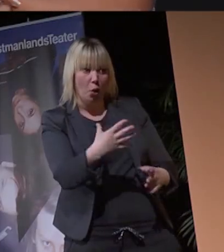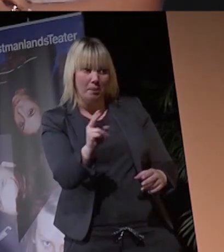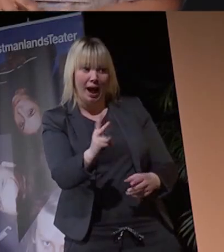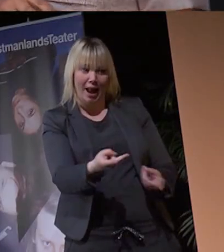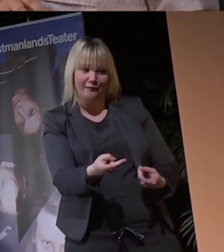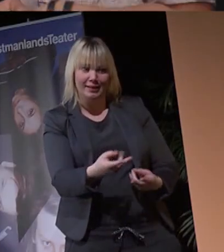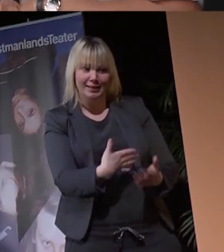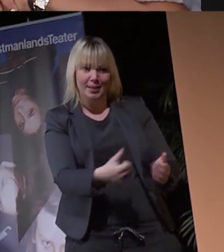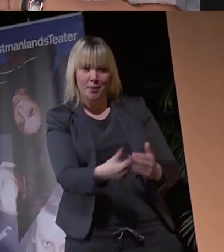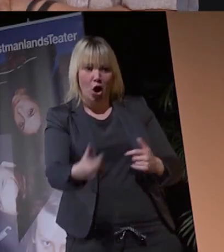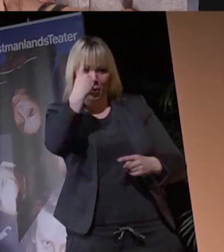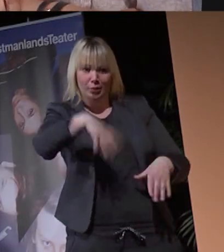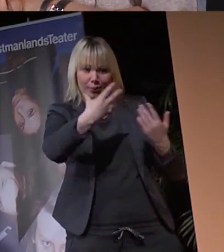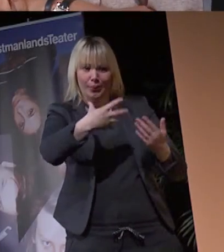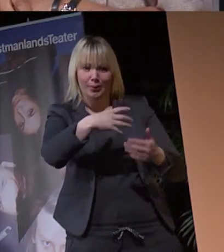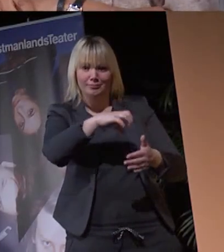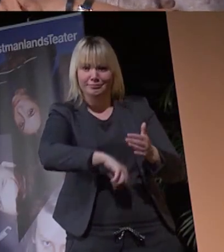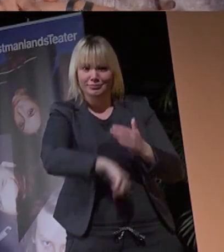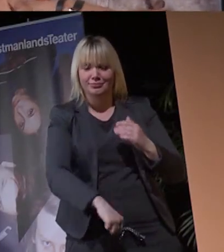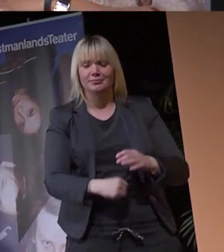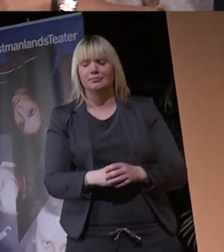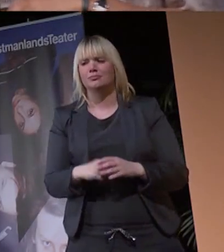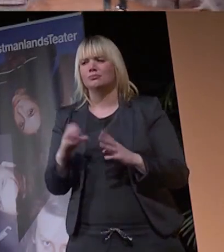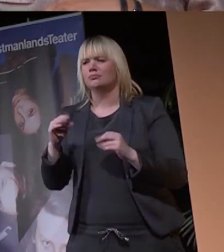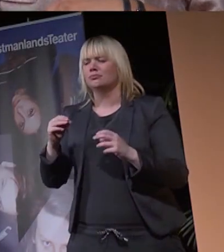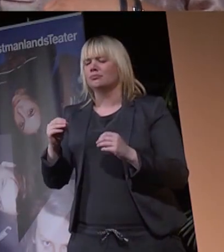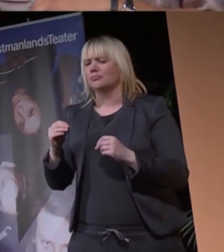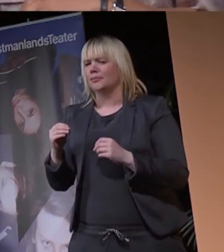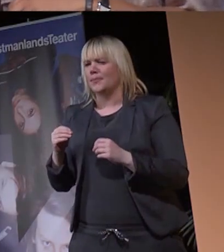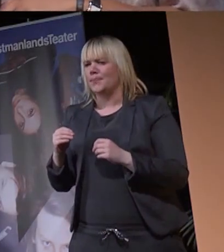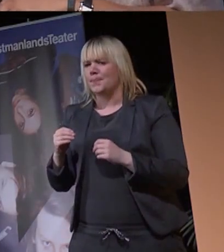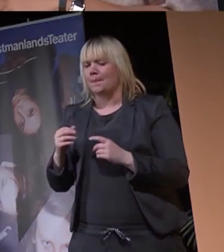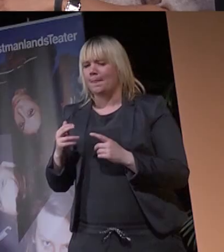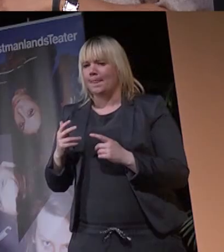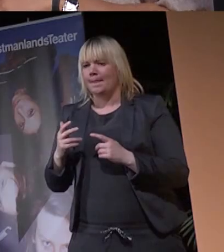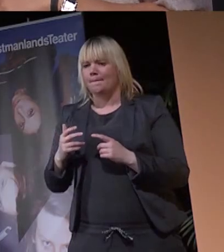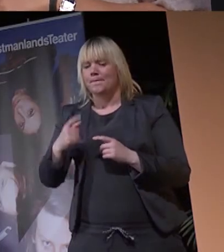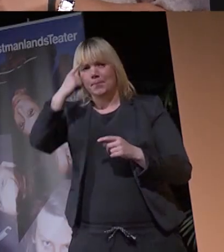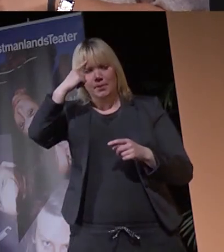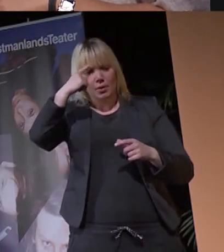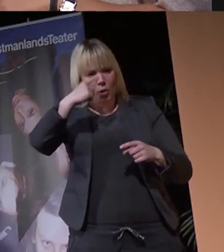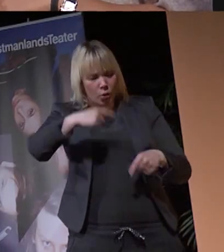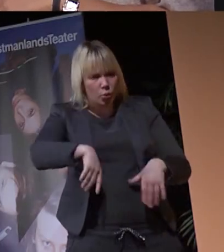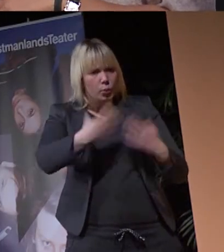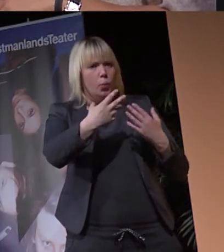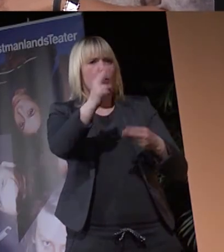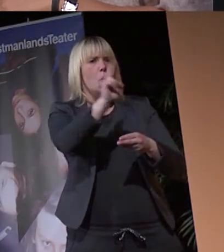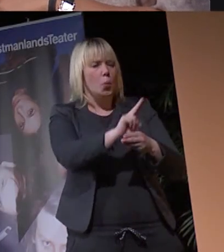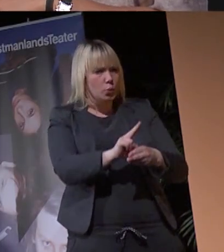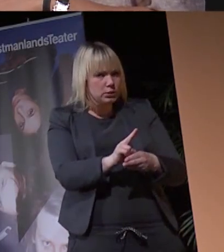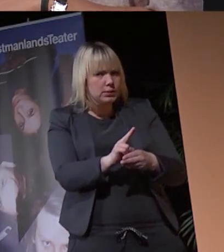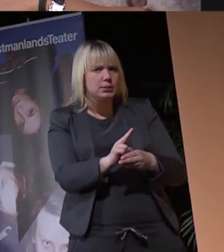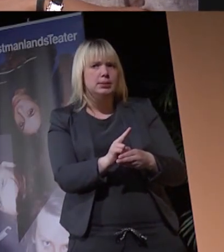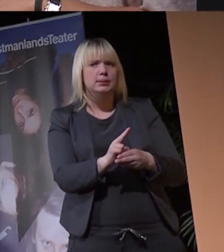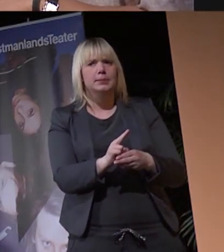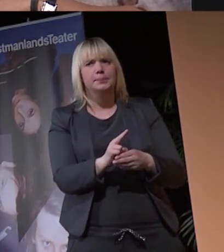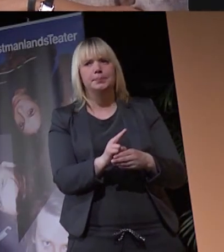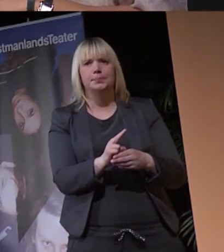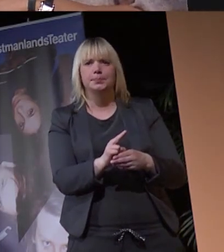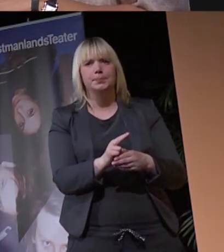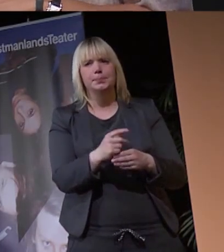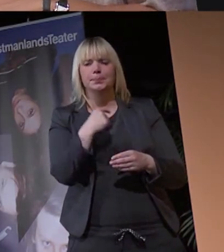bra som ett underlag. För vi skulle gå vidare också och titta på det. Kultur och konst får ett allt mer ökat, man